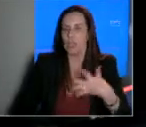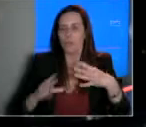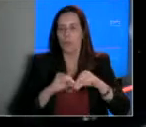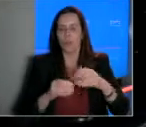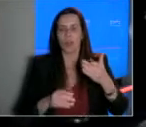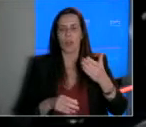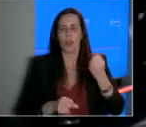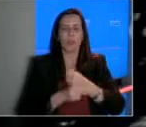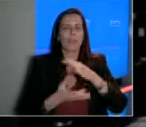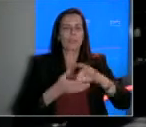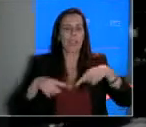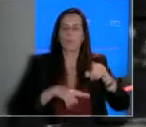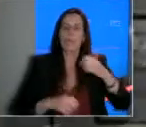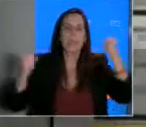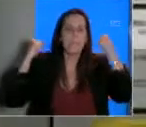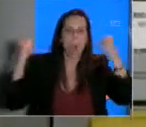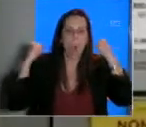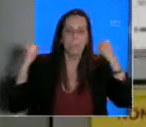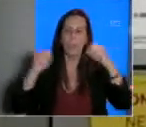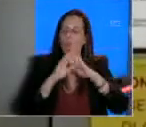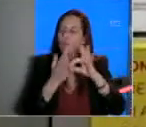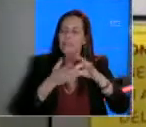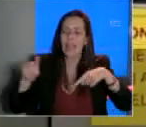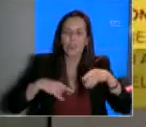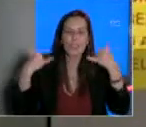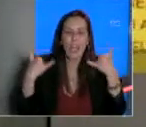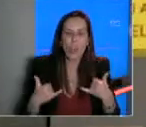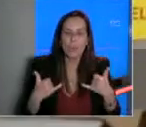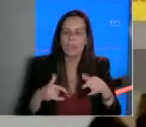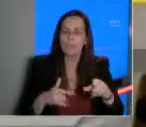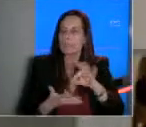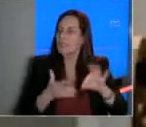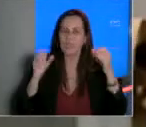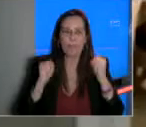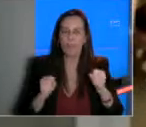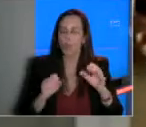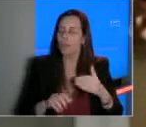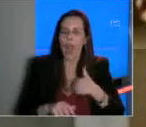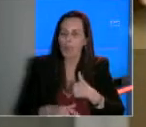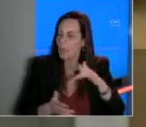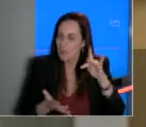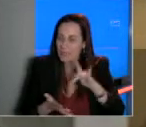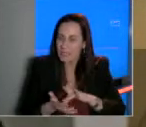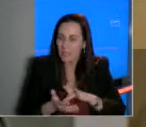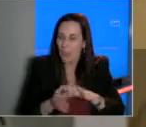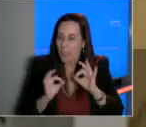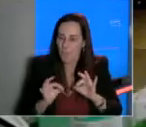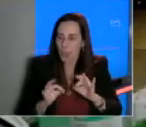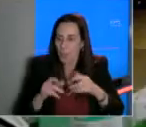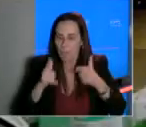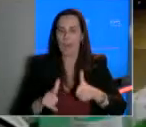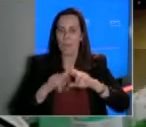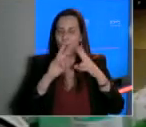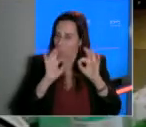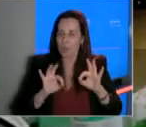השליחים, שהם גיבורים גדולים, כל משרד החוץ היום, זה משרד הביטחון המדיני, אנחנו נמצאים בחזית המלחמה